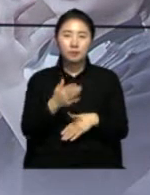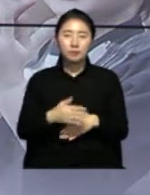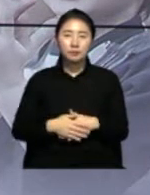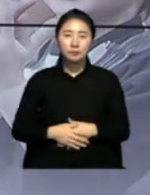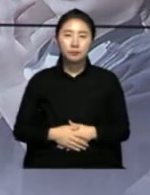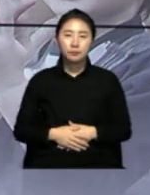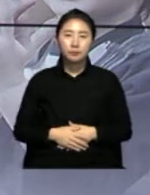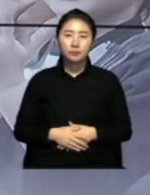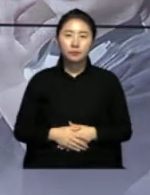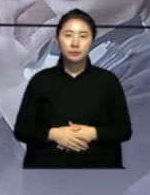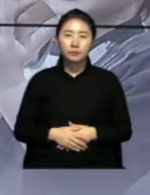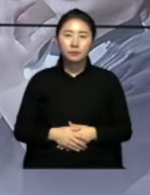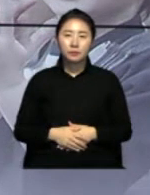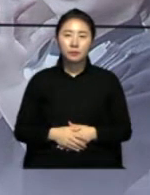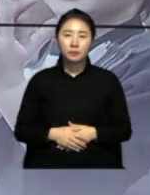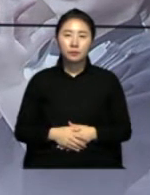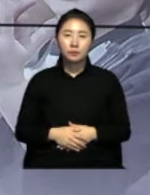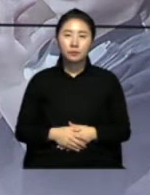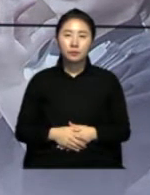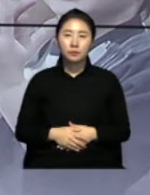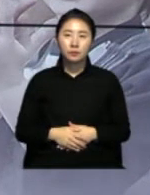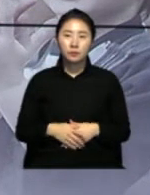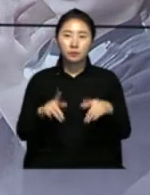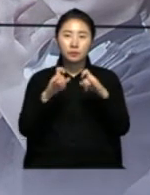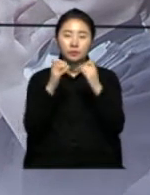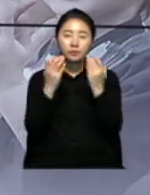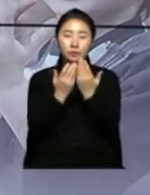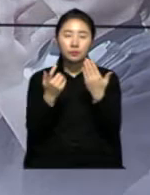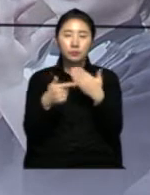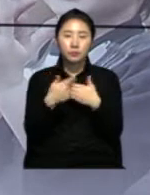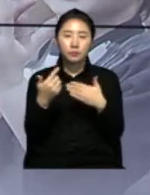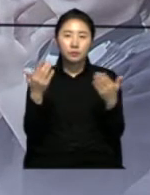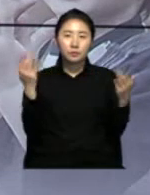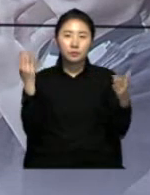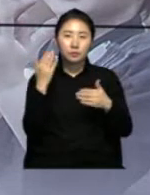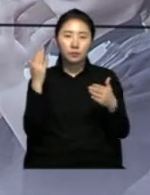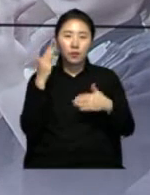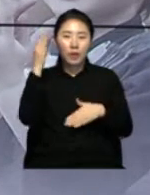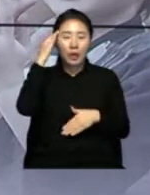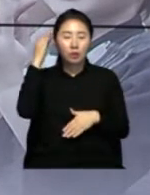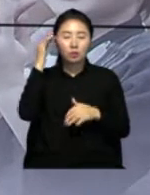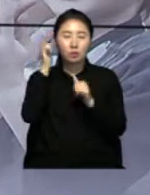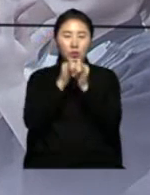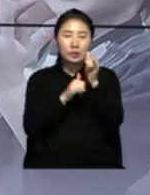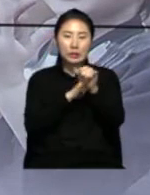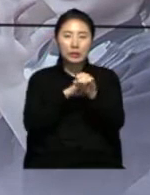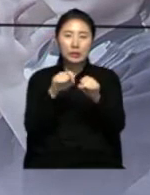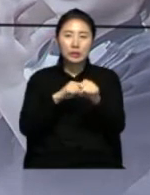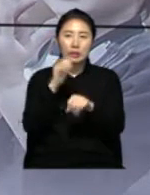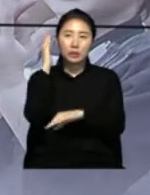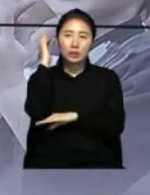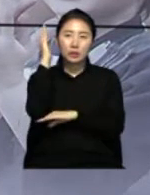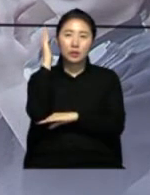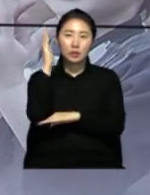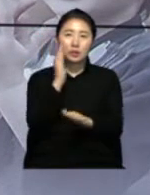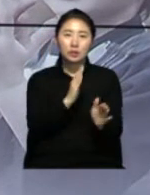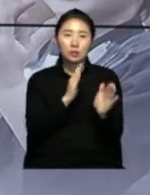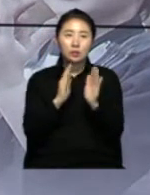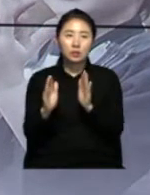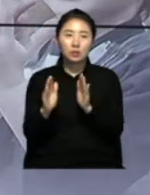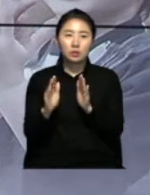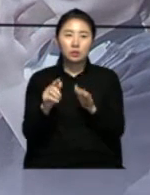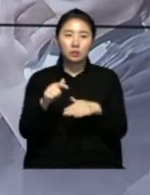하니까 참고하시기 바랍니다. 성북구는 초등학생을 대상으로 한국사 특강을 마련했습니다. 초등학교